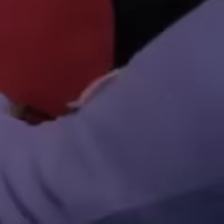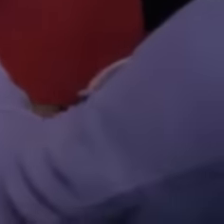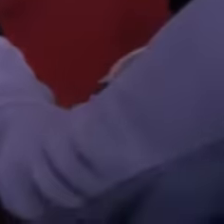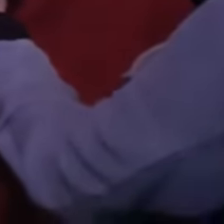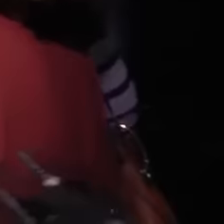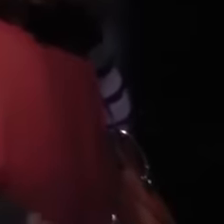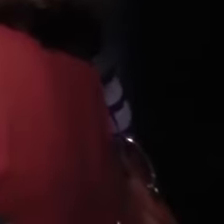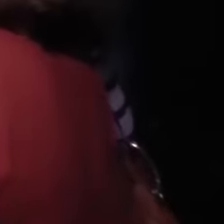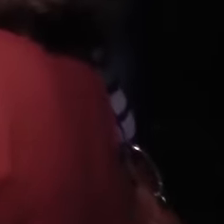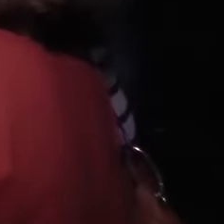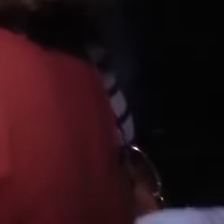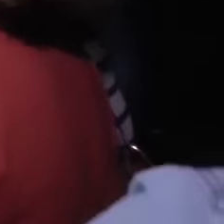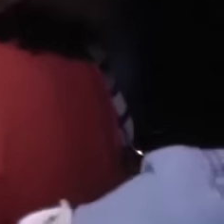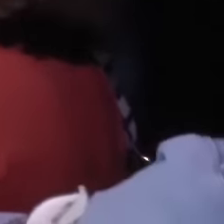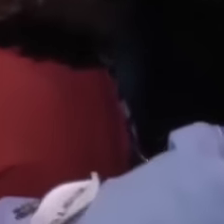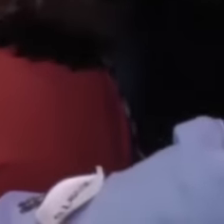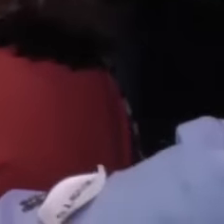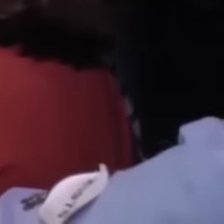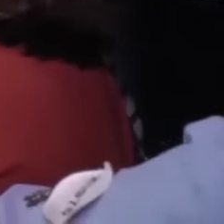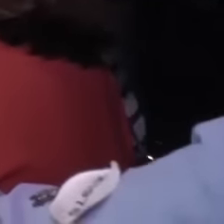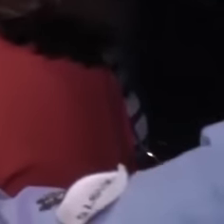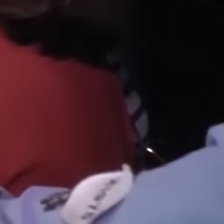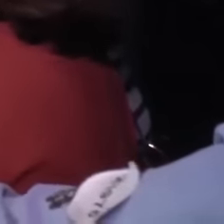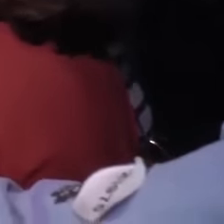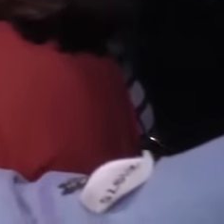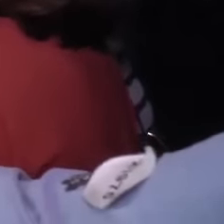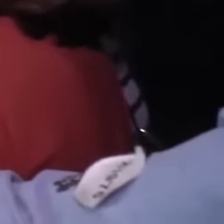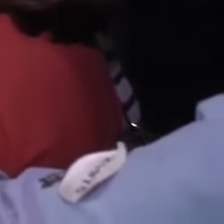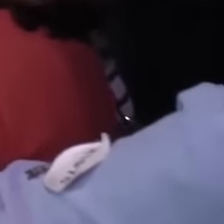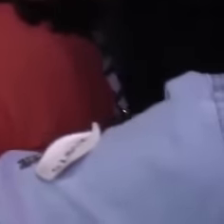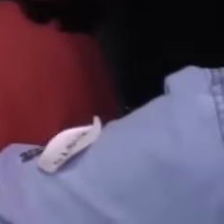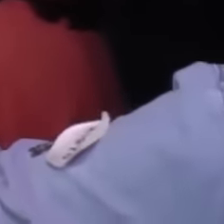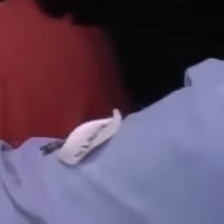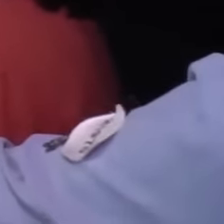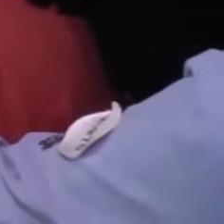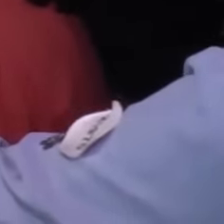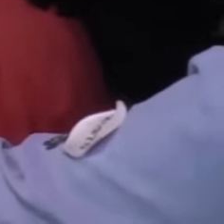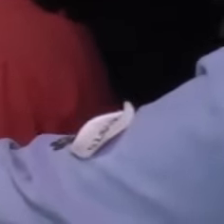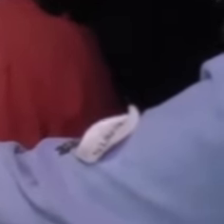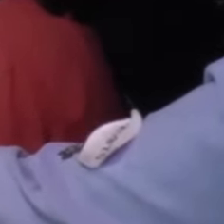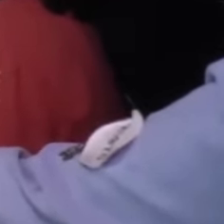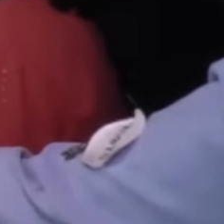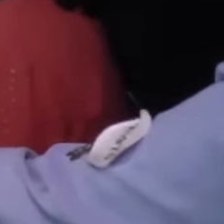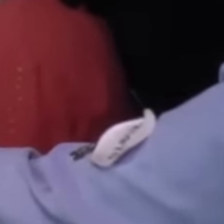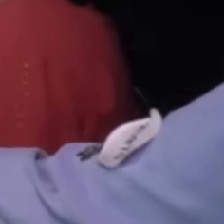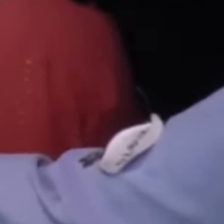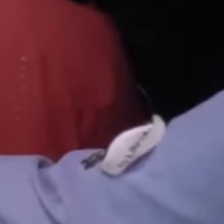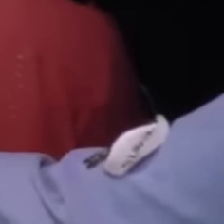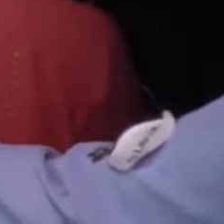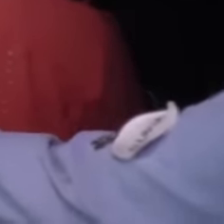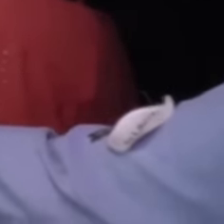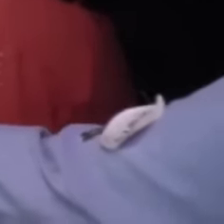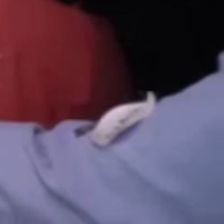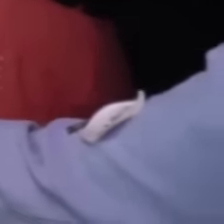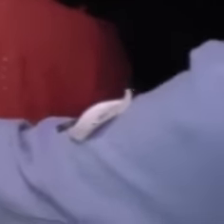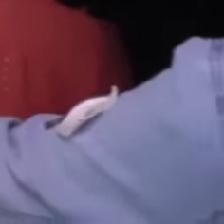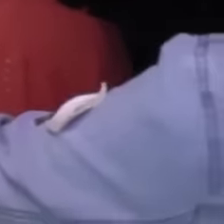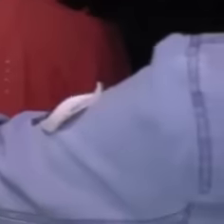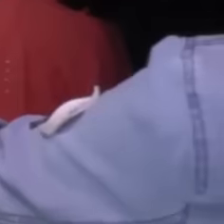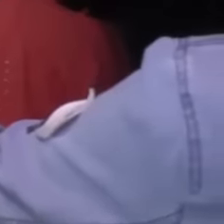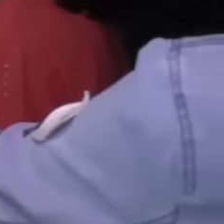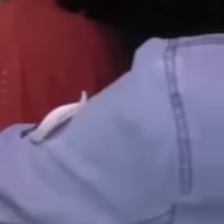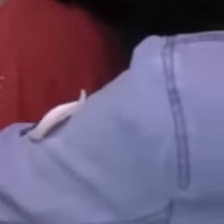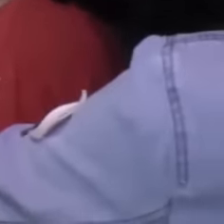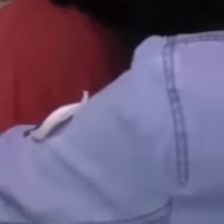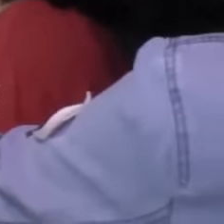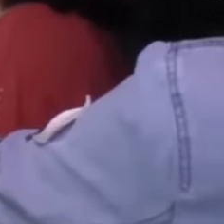Opo. Dahil nurse siya. Alam mo, yung si Sir Rodriguez, ano po ni Mayora yan eh, mga kaalyado po niya yan.